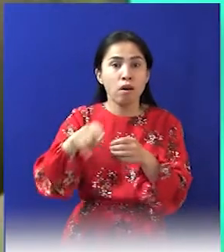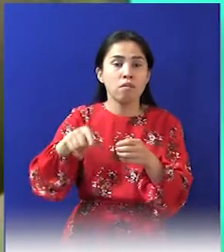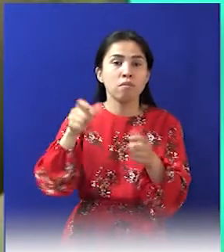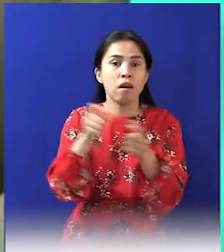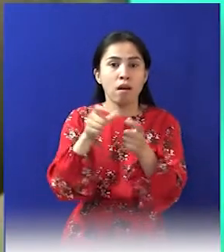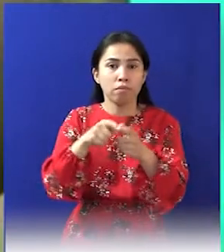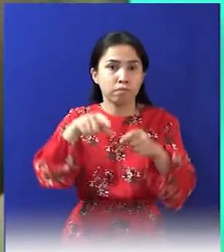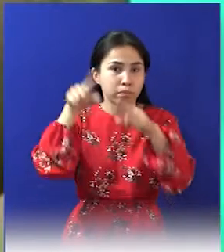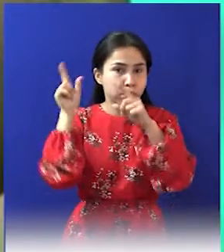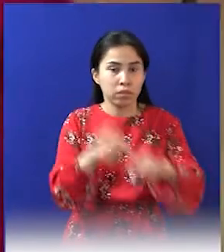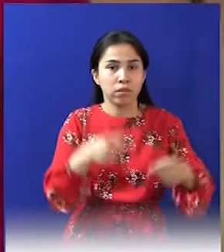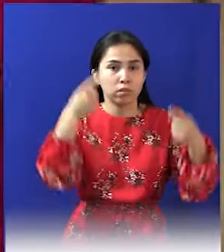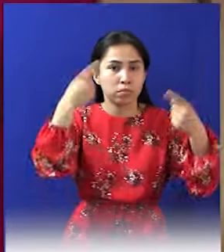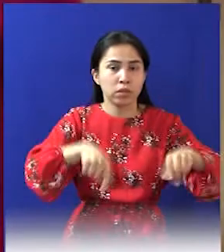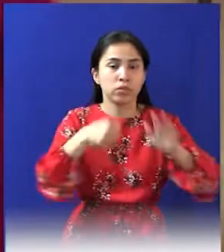фондов заповедника музея.